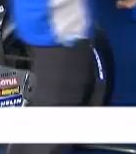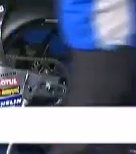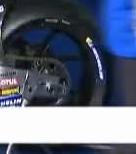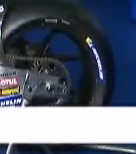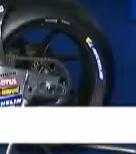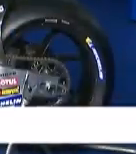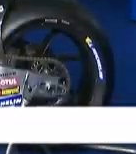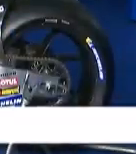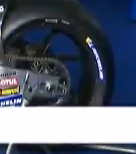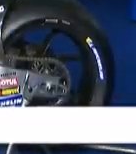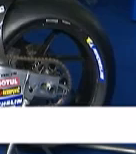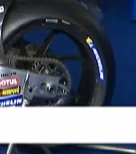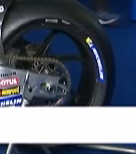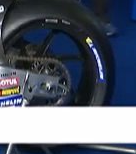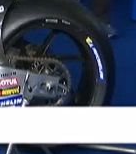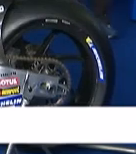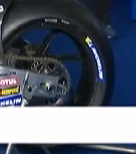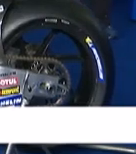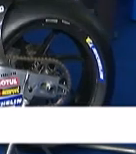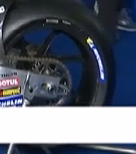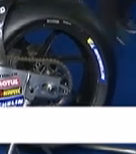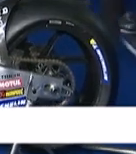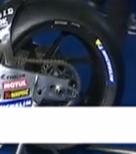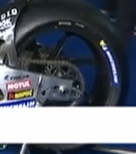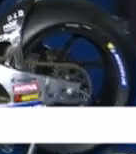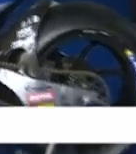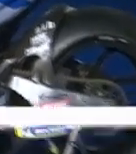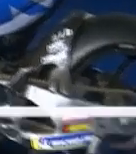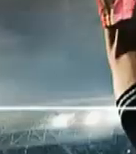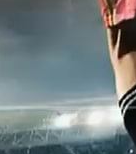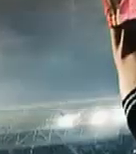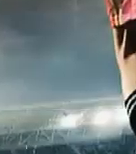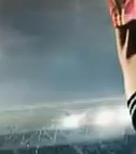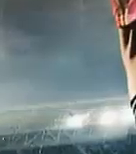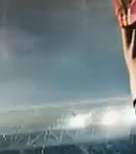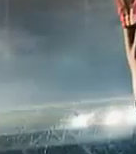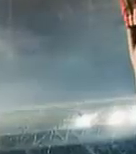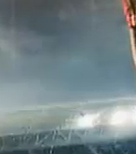Jentera lebih padu bagi musim 2022.